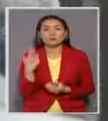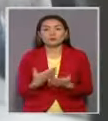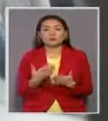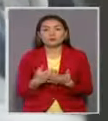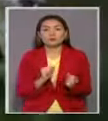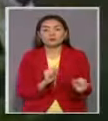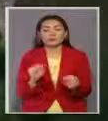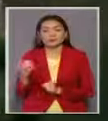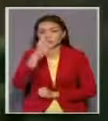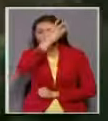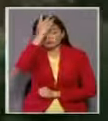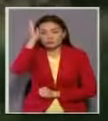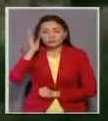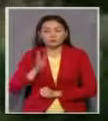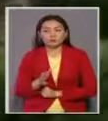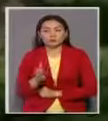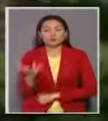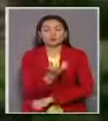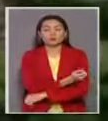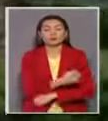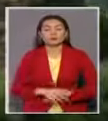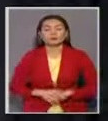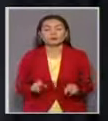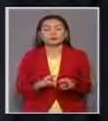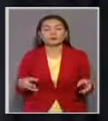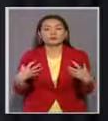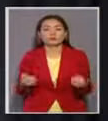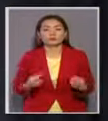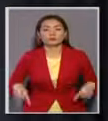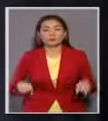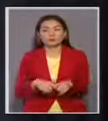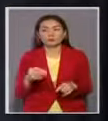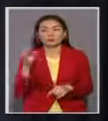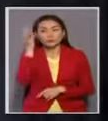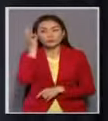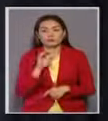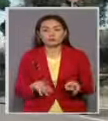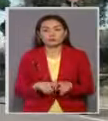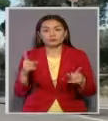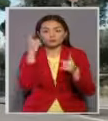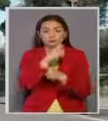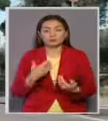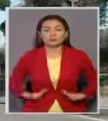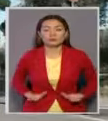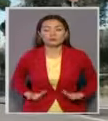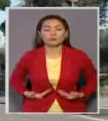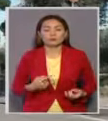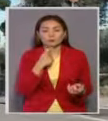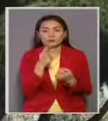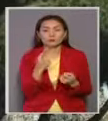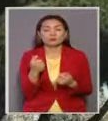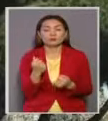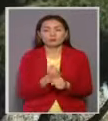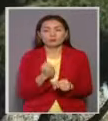способом защиты от коронавируса является вакцина. Министерство здравоохранения Израиля также призывает жителей ввести